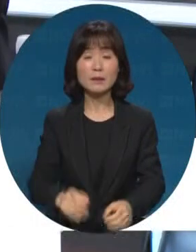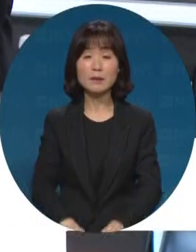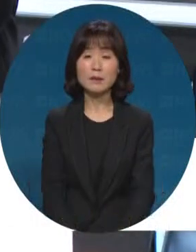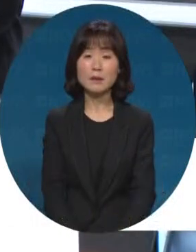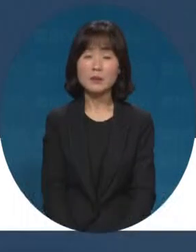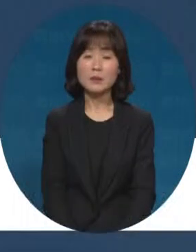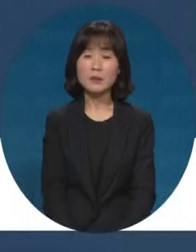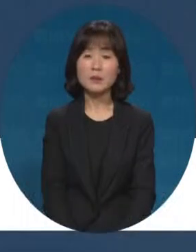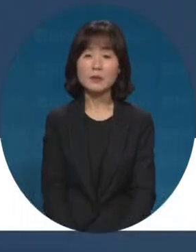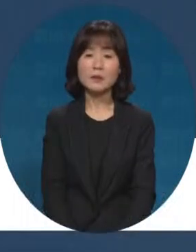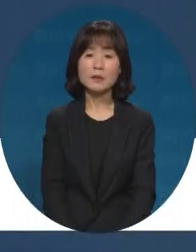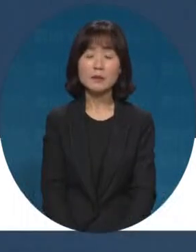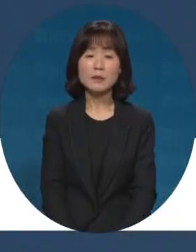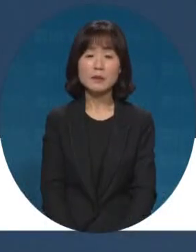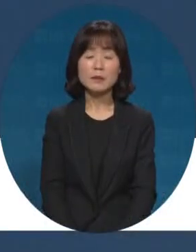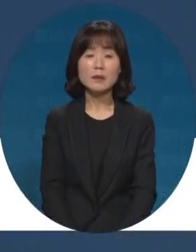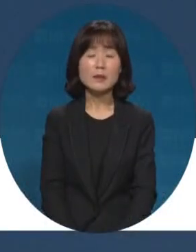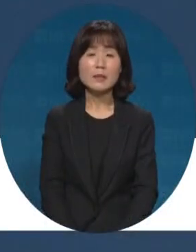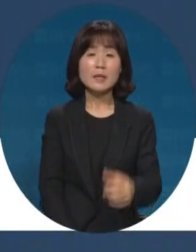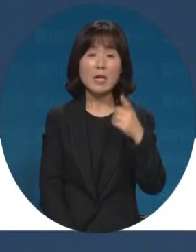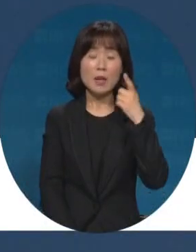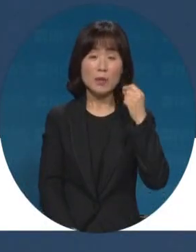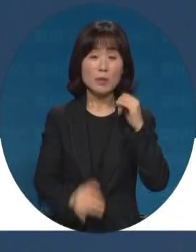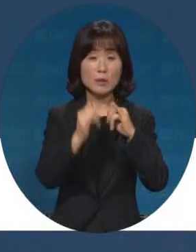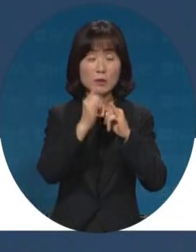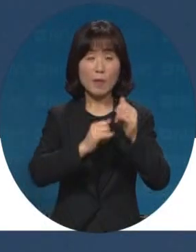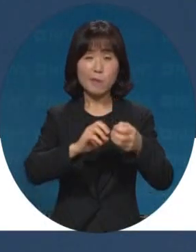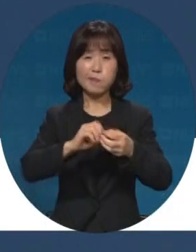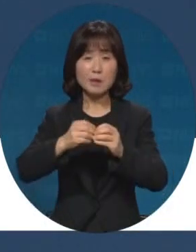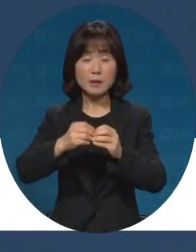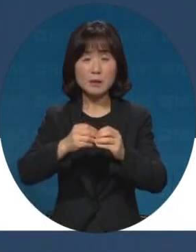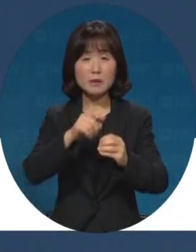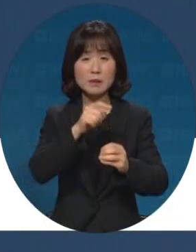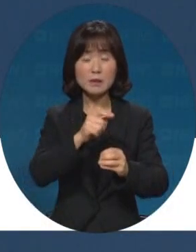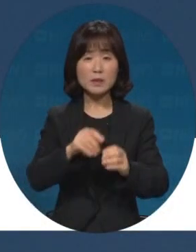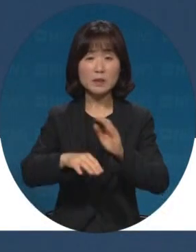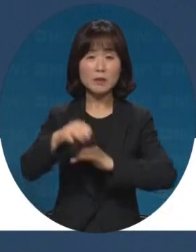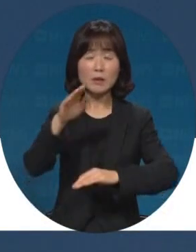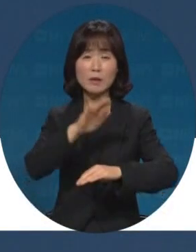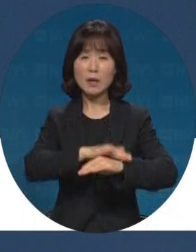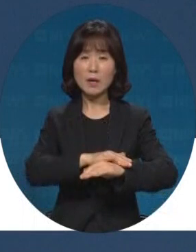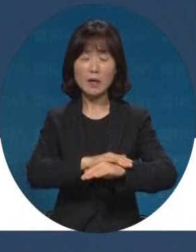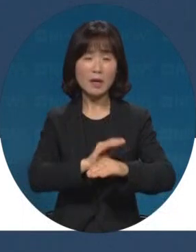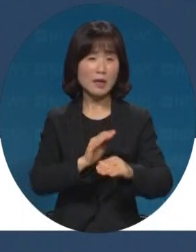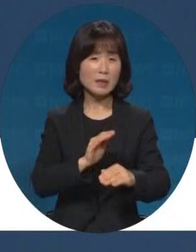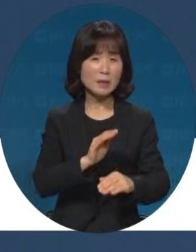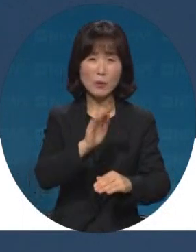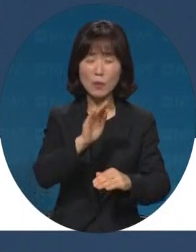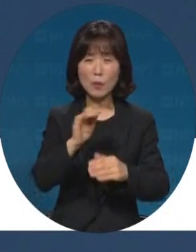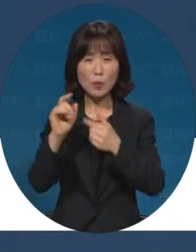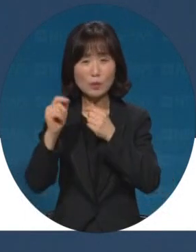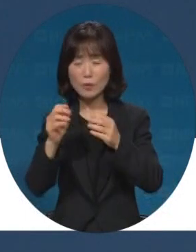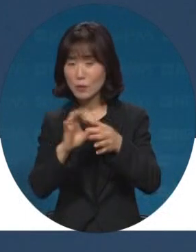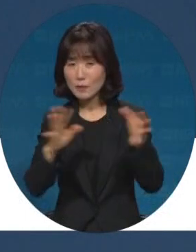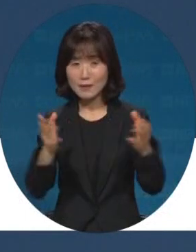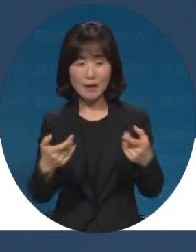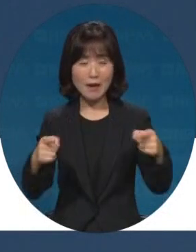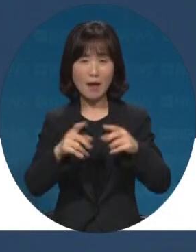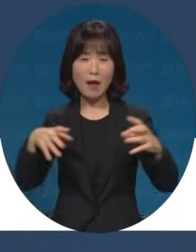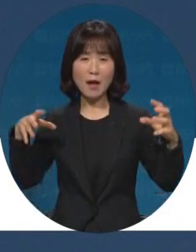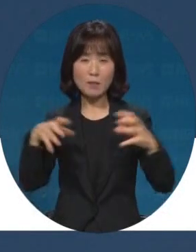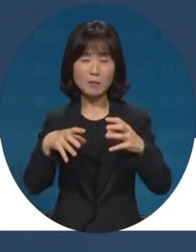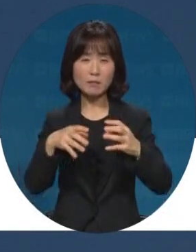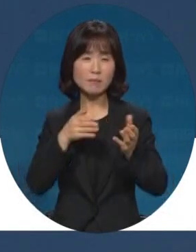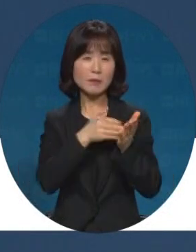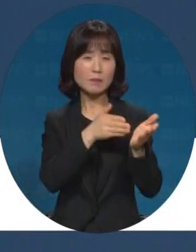앞에서도 설명드렸듯이 일본의 역사 외국에 대해서는 여야 진보할 것 없이 모두 한 목소리를 내야 된다고 저는